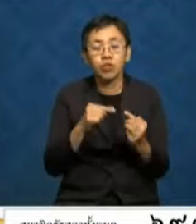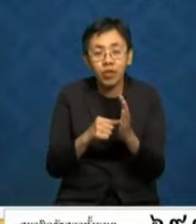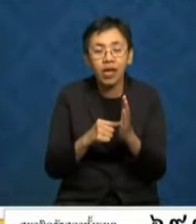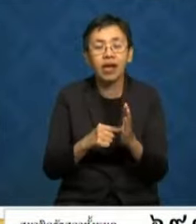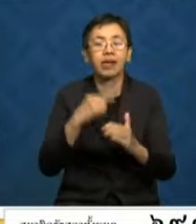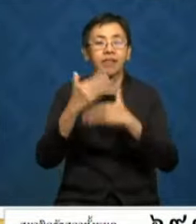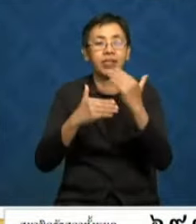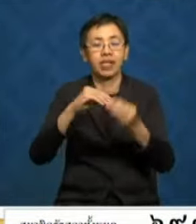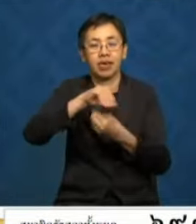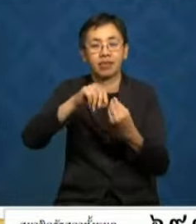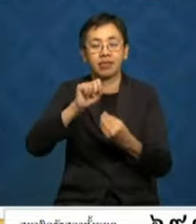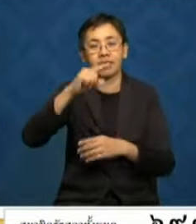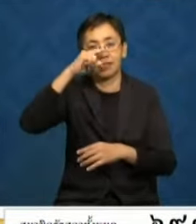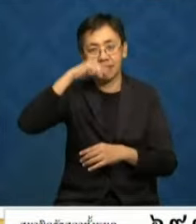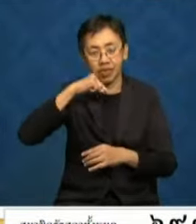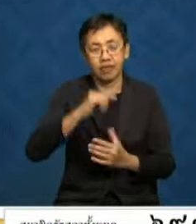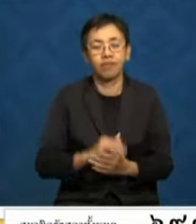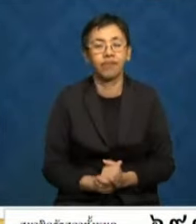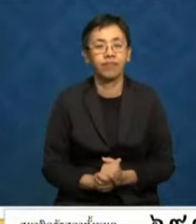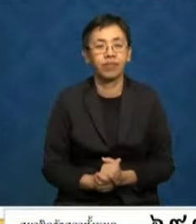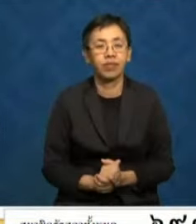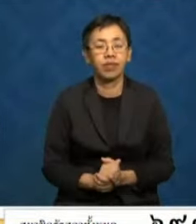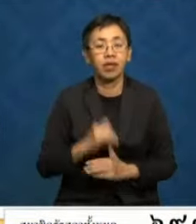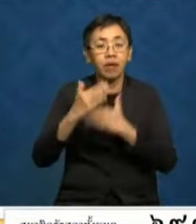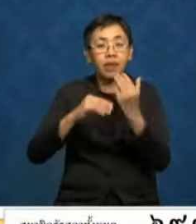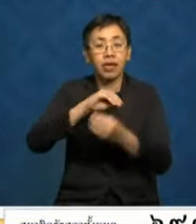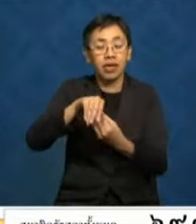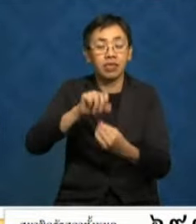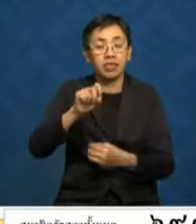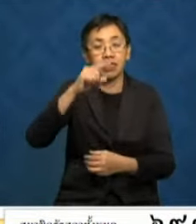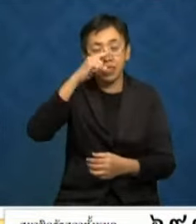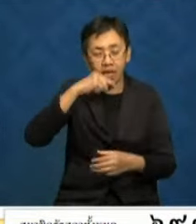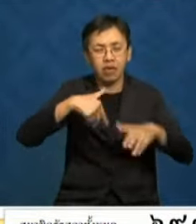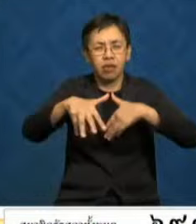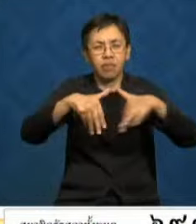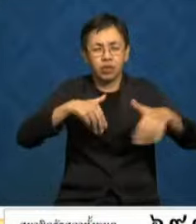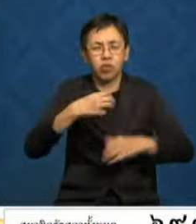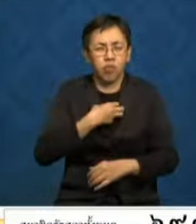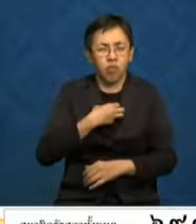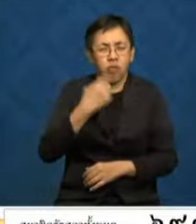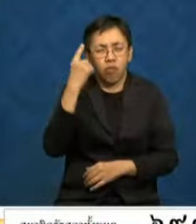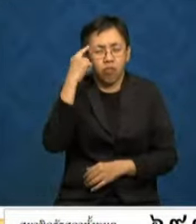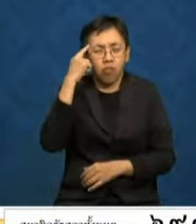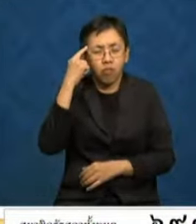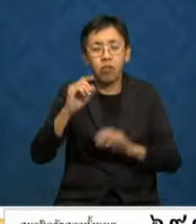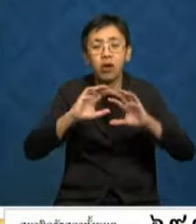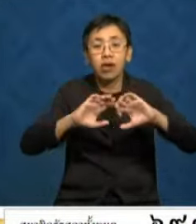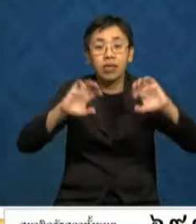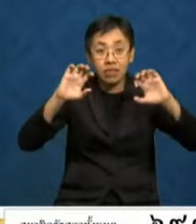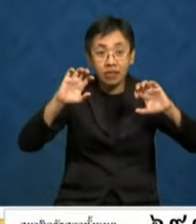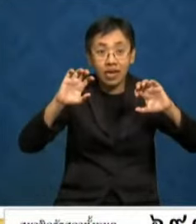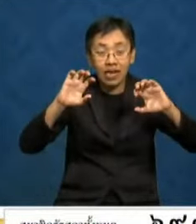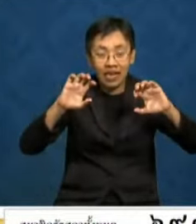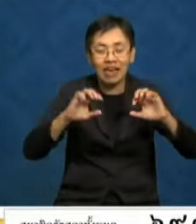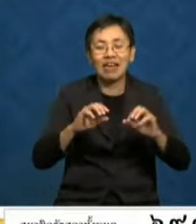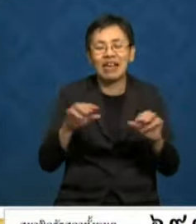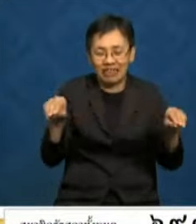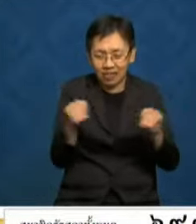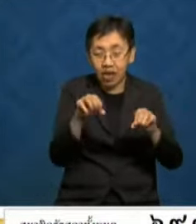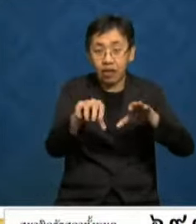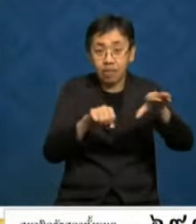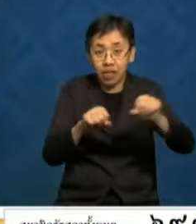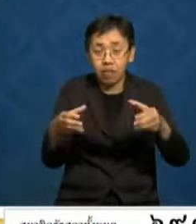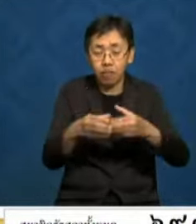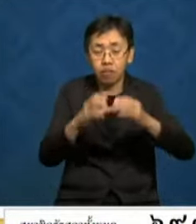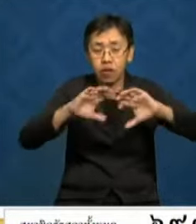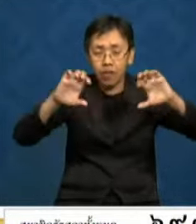ศรษฐกิจไทยแน่นอนครับเป็นสิ่งที่พี่น้องประชาชนกำลังอยากที่จะทราบว่ารัฐบาลที่กำลังจะตั้งขึ้นมาใหม่จะทำ